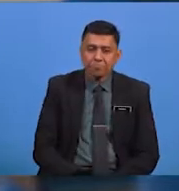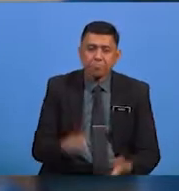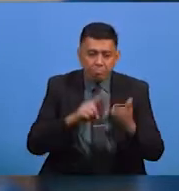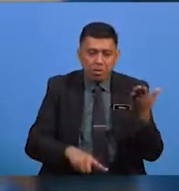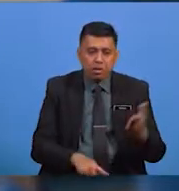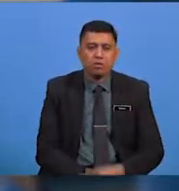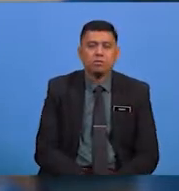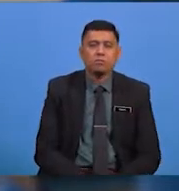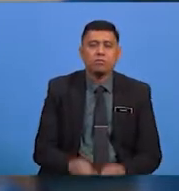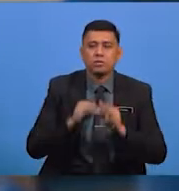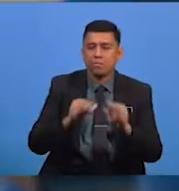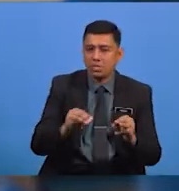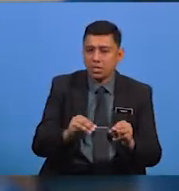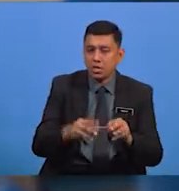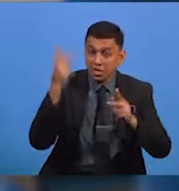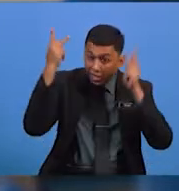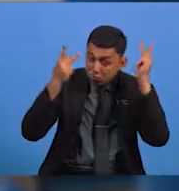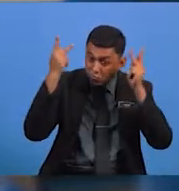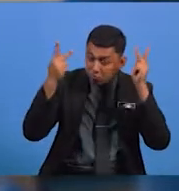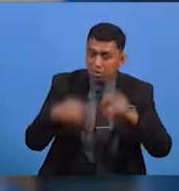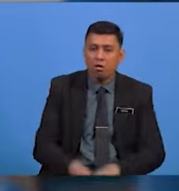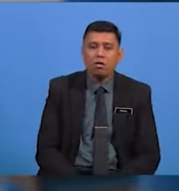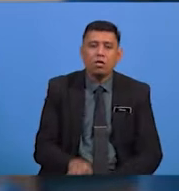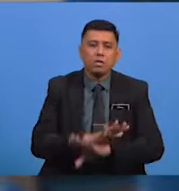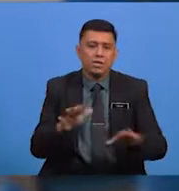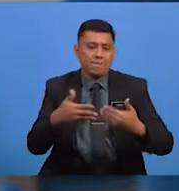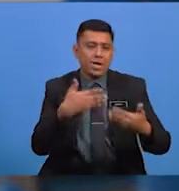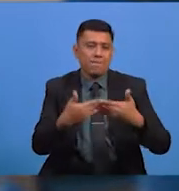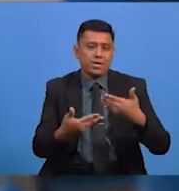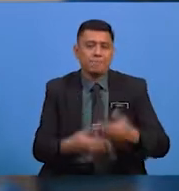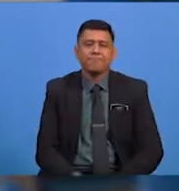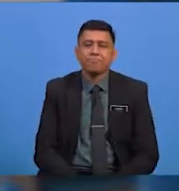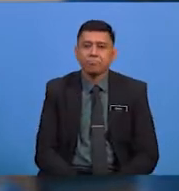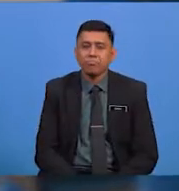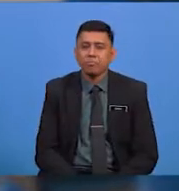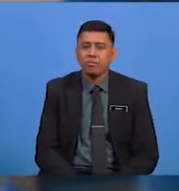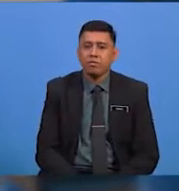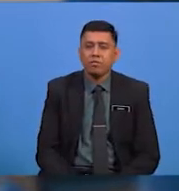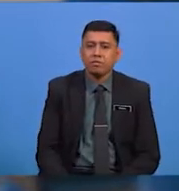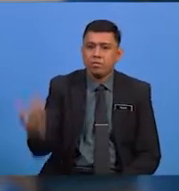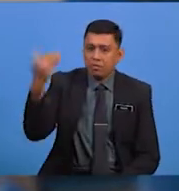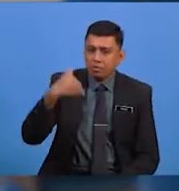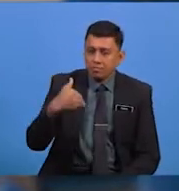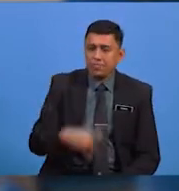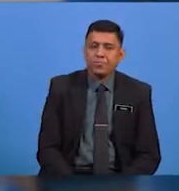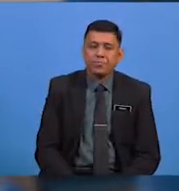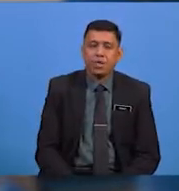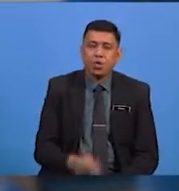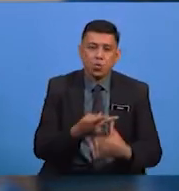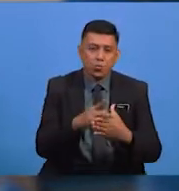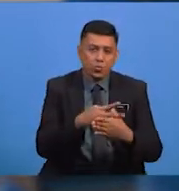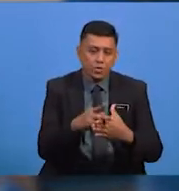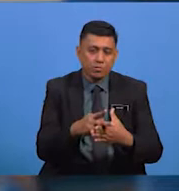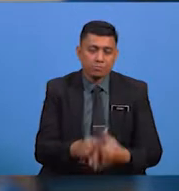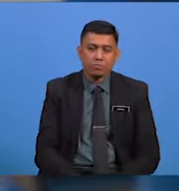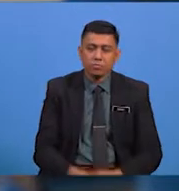Apa? Masih keliru? Tidak mengapa. Mari cikgu